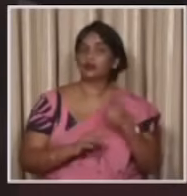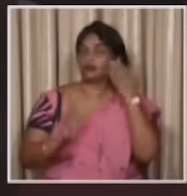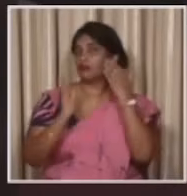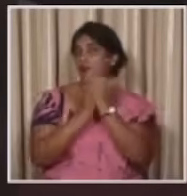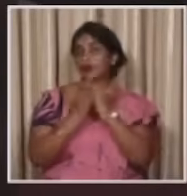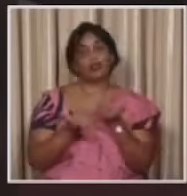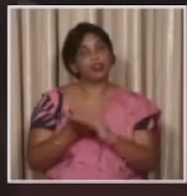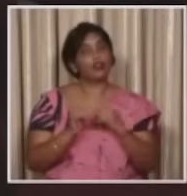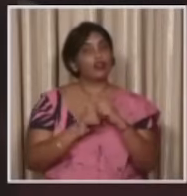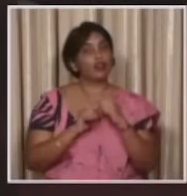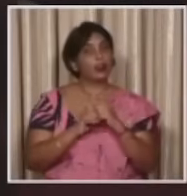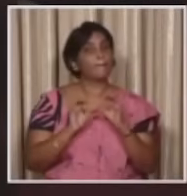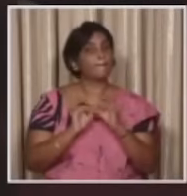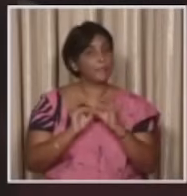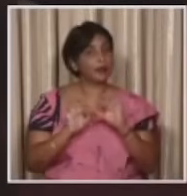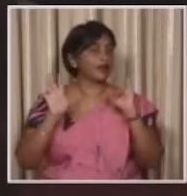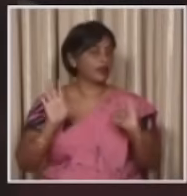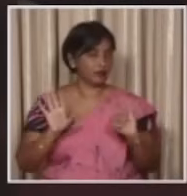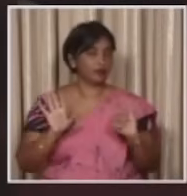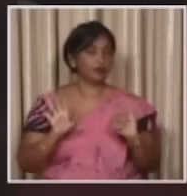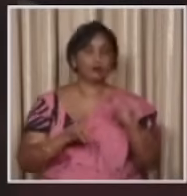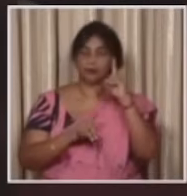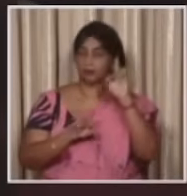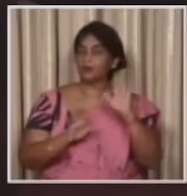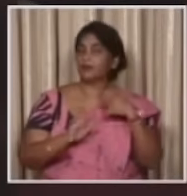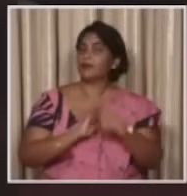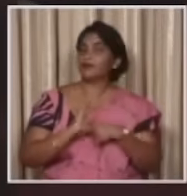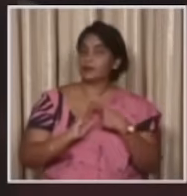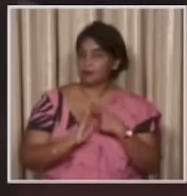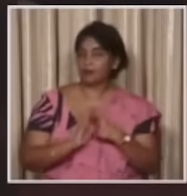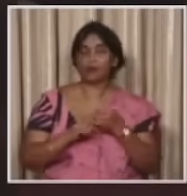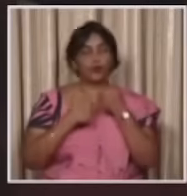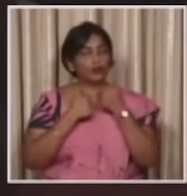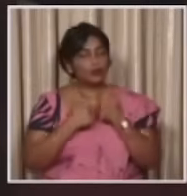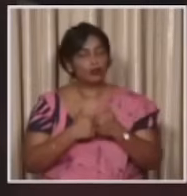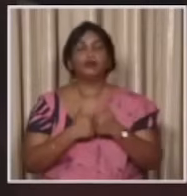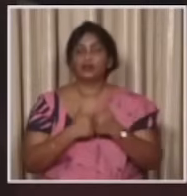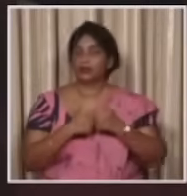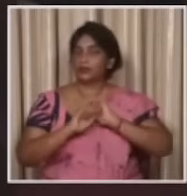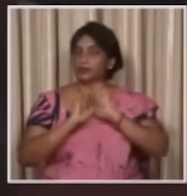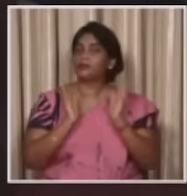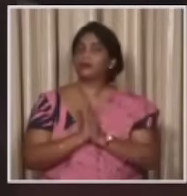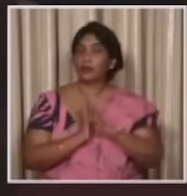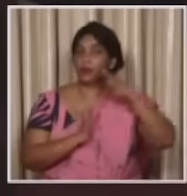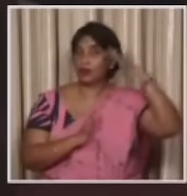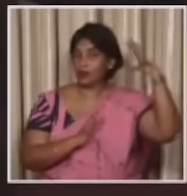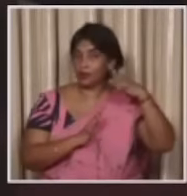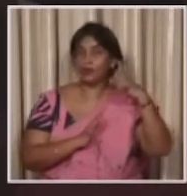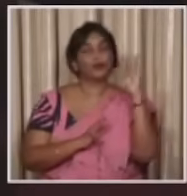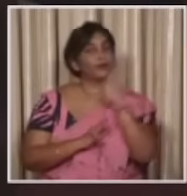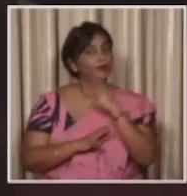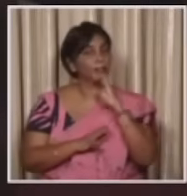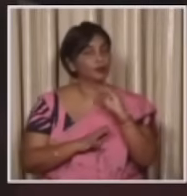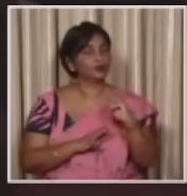තව ඩොලර් බිලියන 6ක් යනවා. එකක් තියෙනවා අපේ රටේ හොඳම විභවයන් ටික තියෙන්නේ සූර්ය සහ